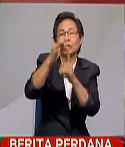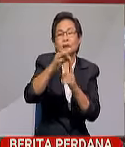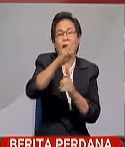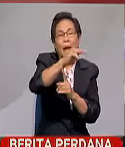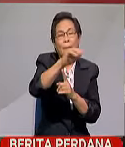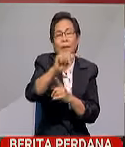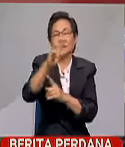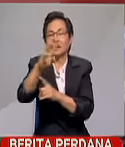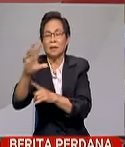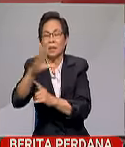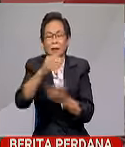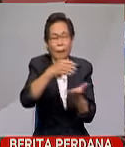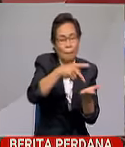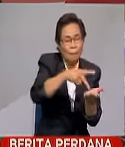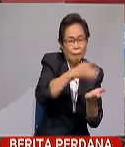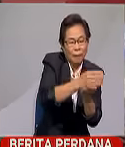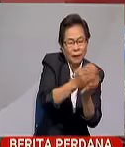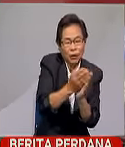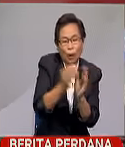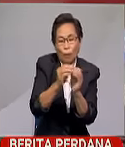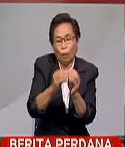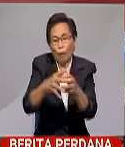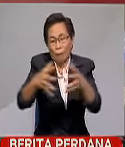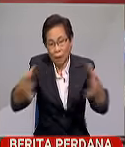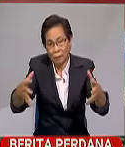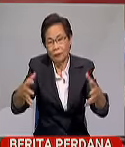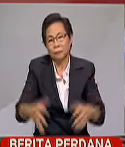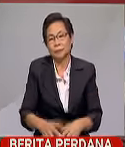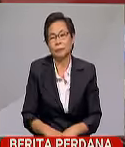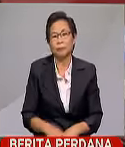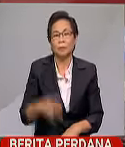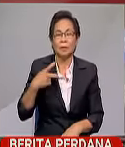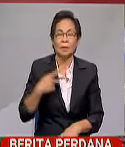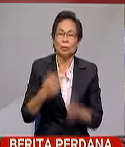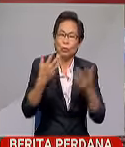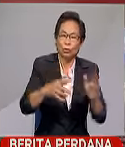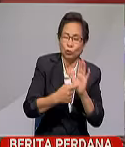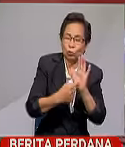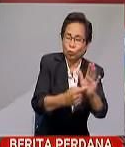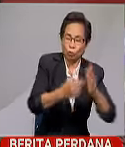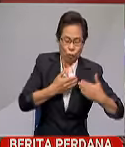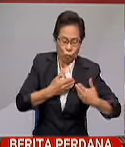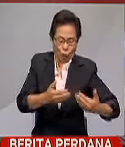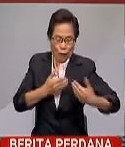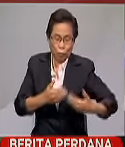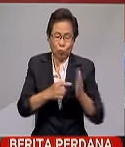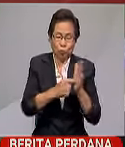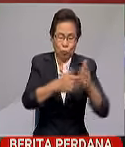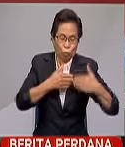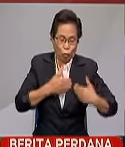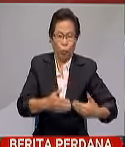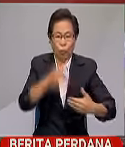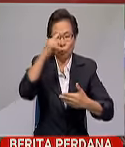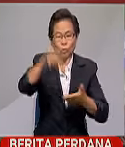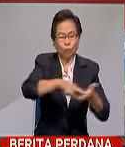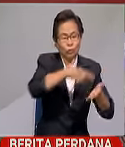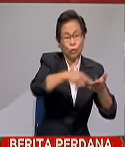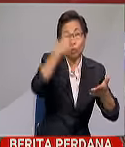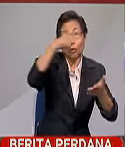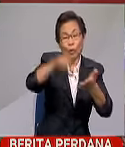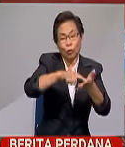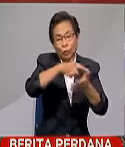parlimen pelancaran lebih besar daripada Warisan dan Harapan yang telah menunjukkan komitmen mereka untuk mengundi